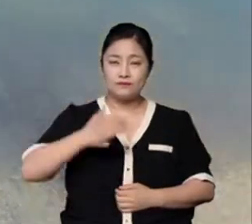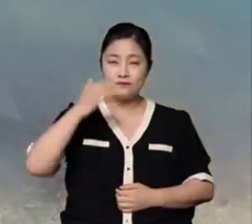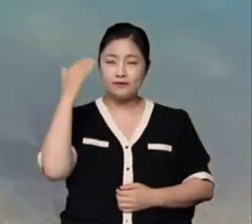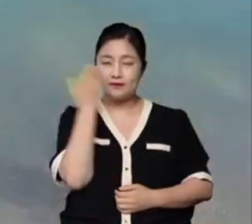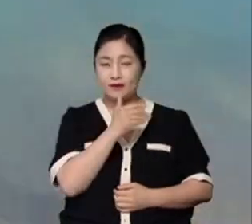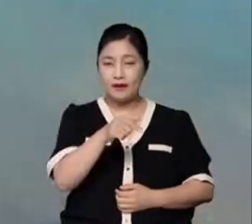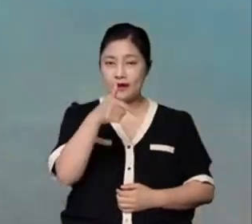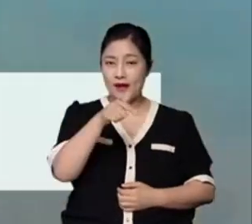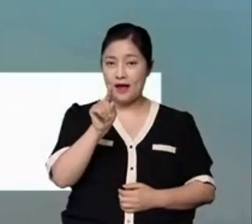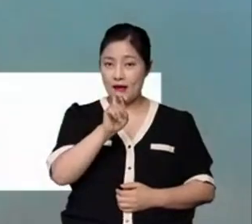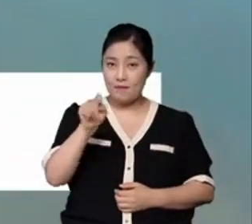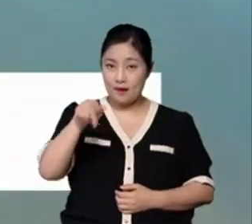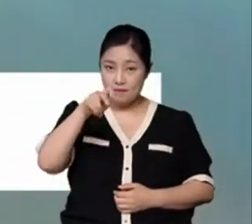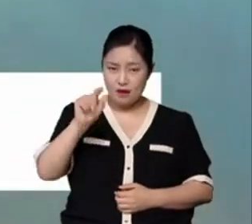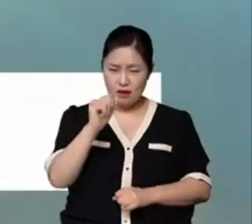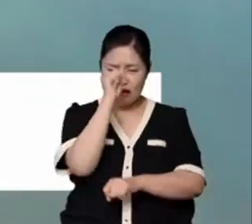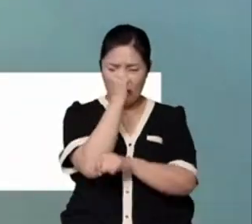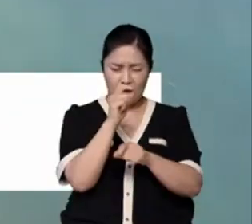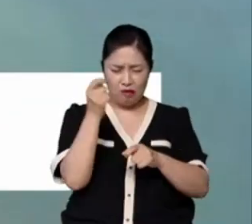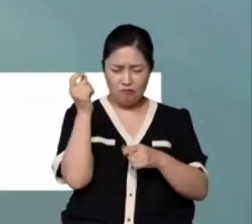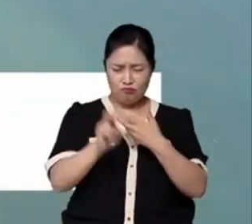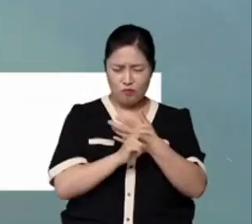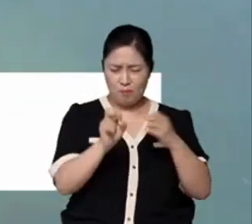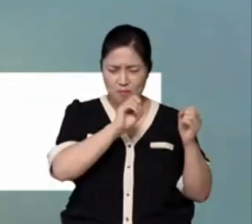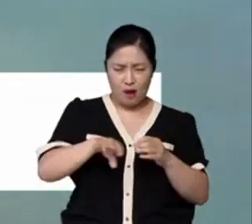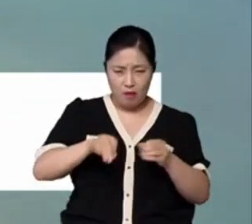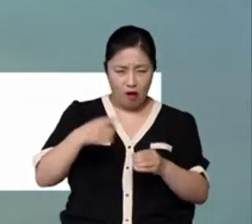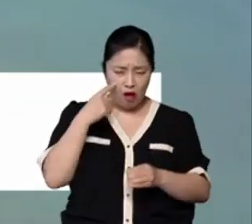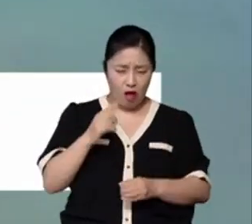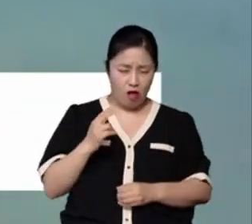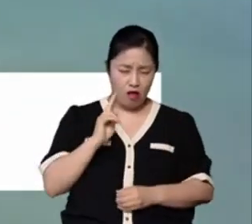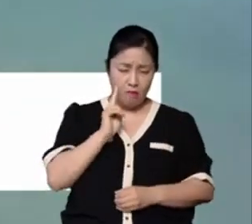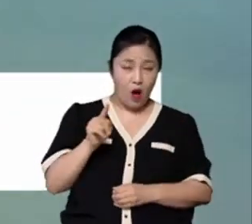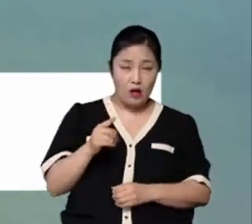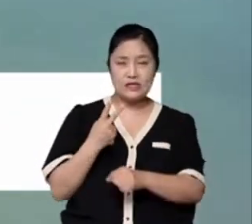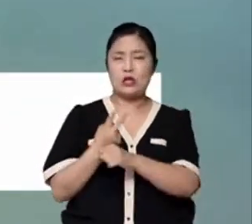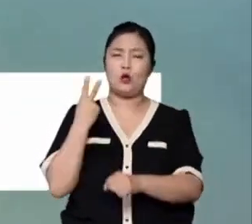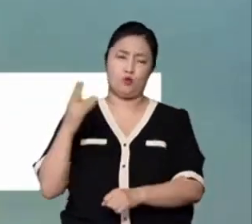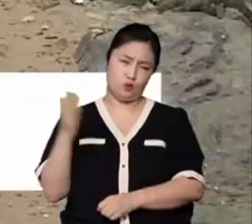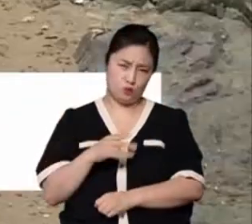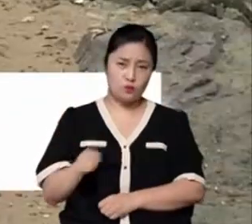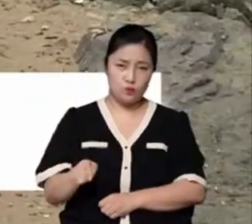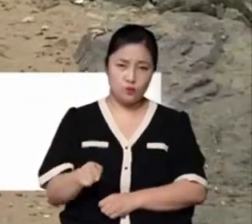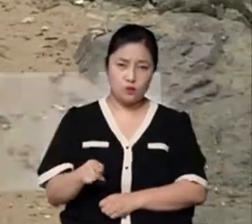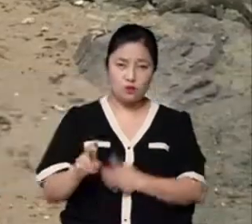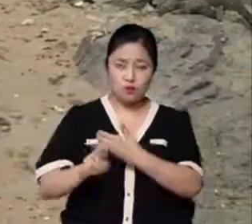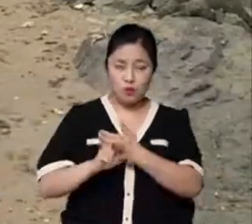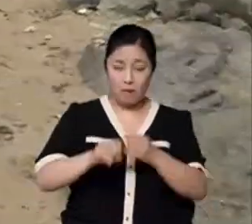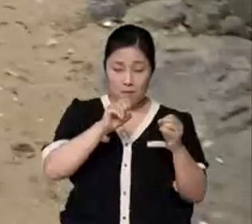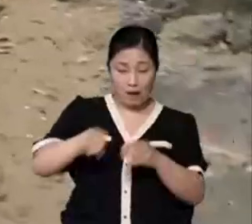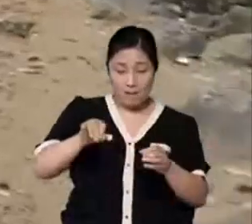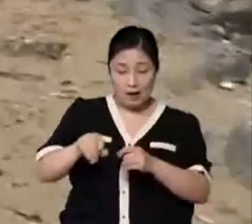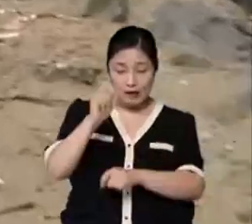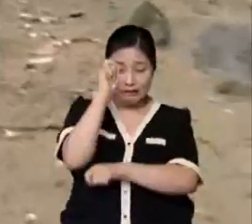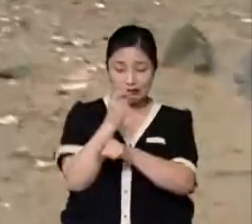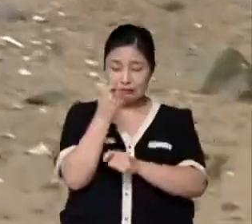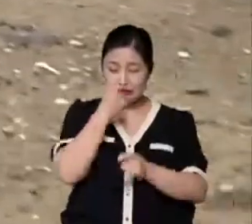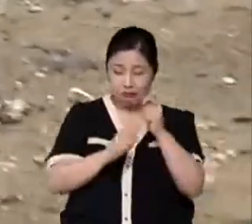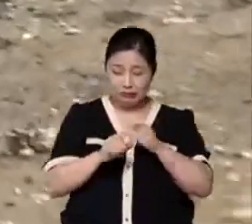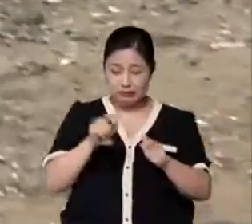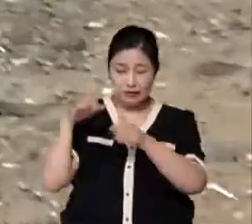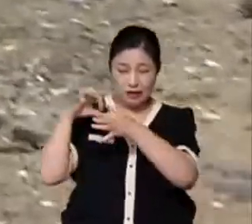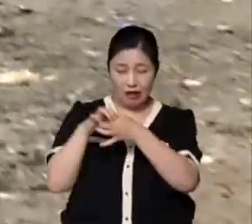청정해역 여수 가막만에서 오폐수 불법 방류가 눈에 띄게 심각해진 건 2년 전. 불법 방류된 오폐수